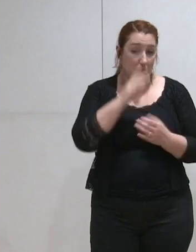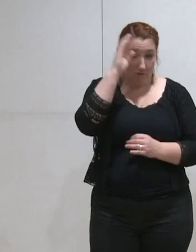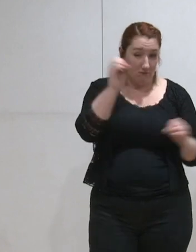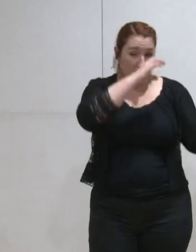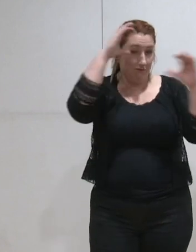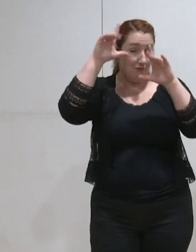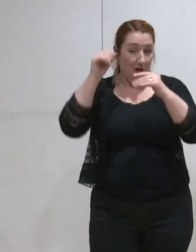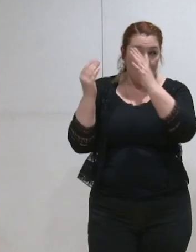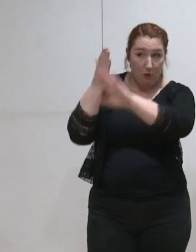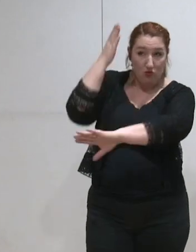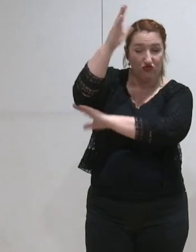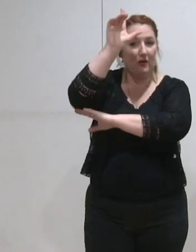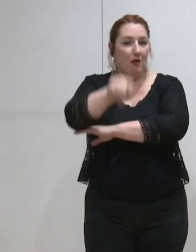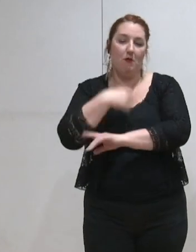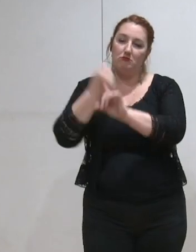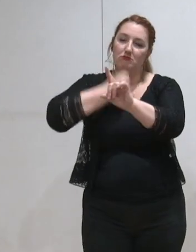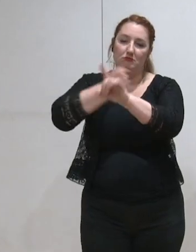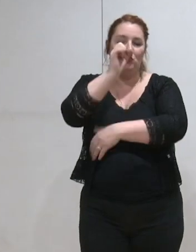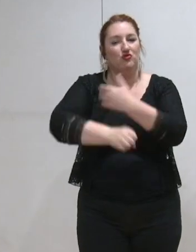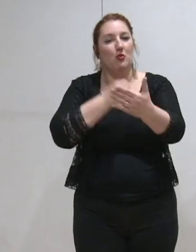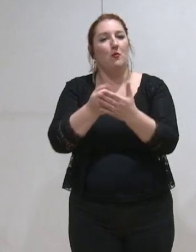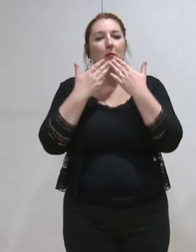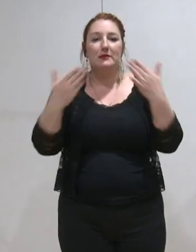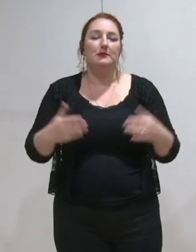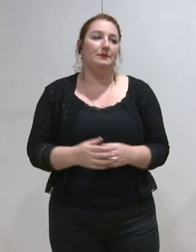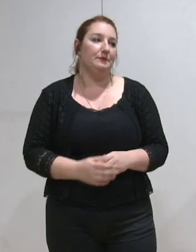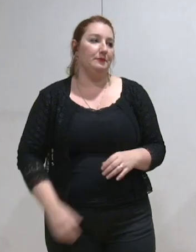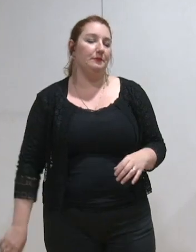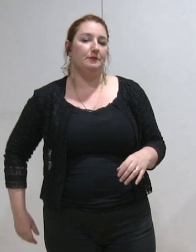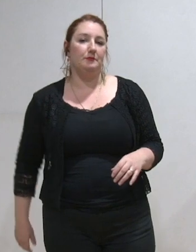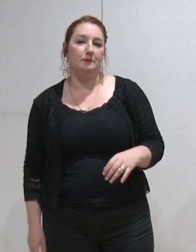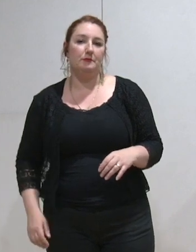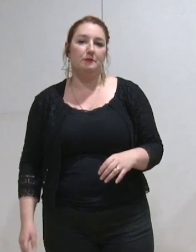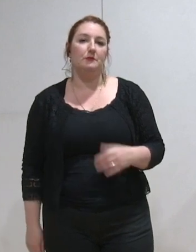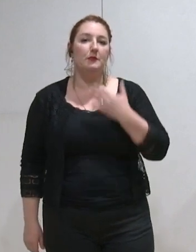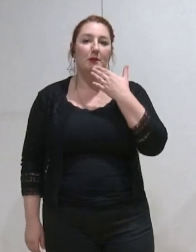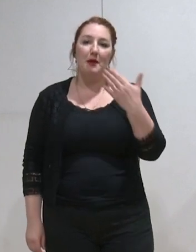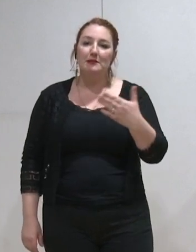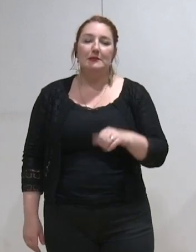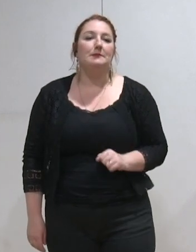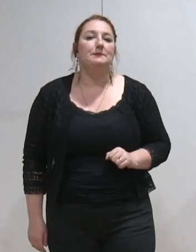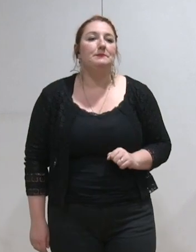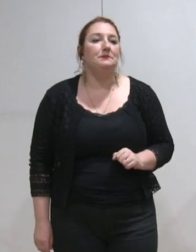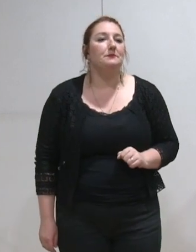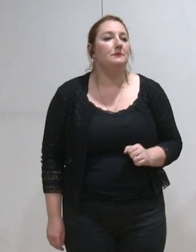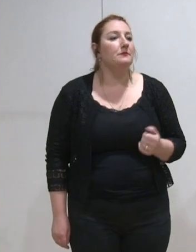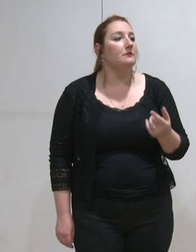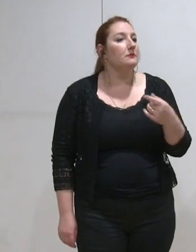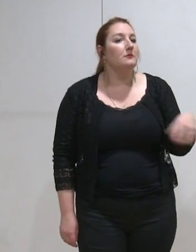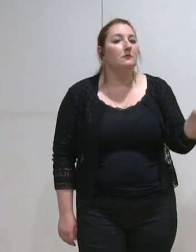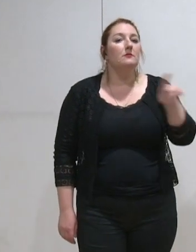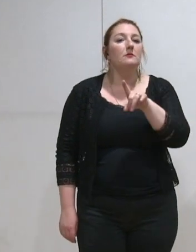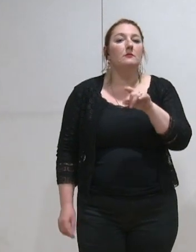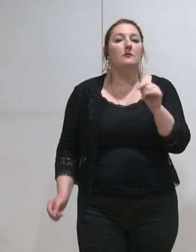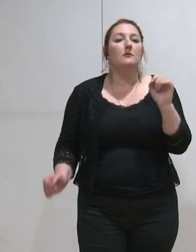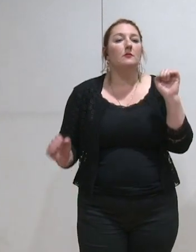défendra jusqu'au bout je vous remercie je vous remercie je vous invite par ailleurs à faire le